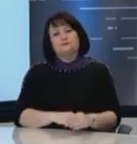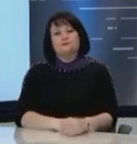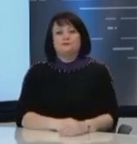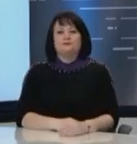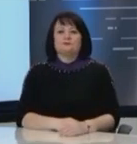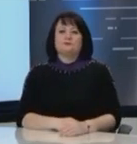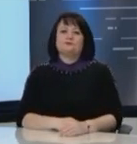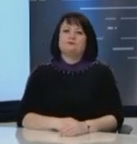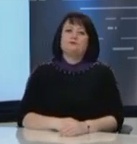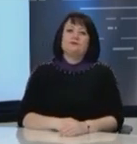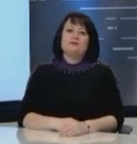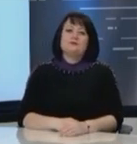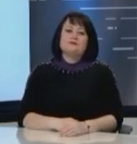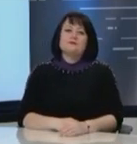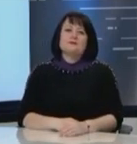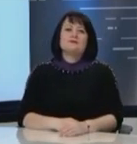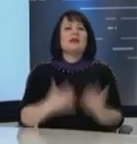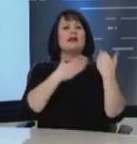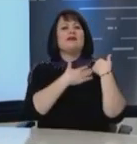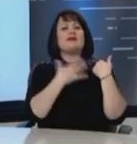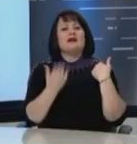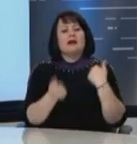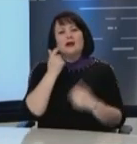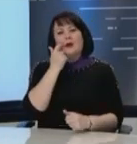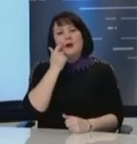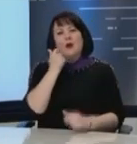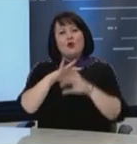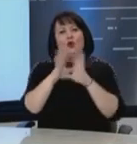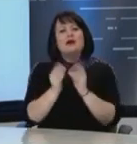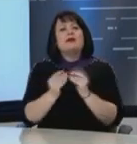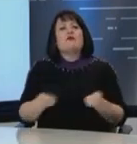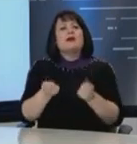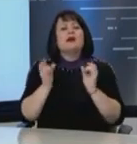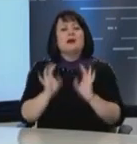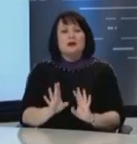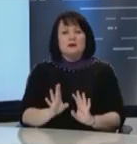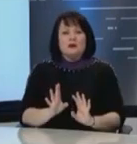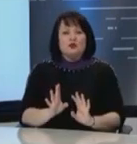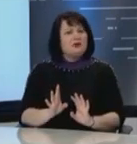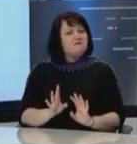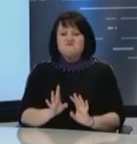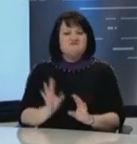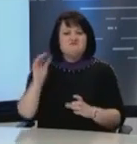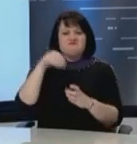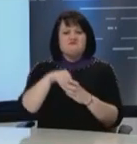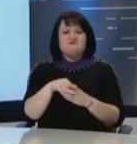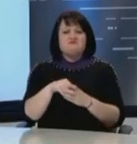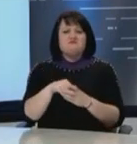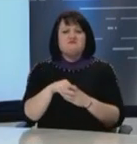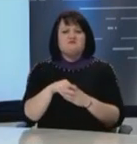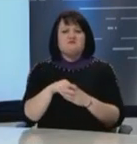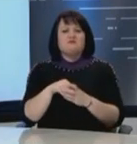Κι όμως οι υπεύθυνοι για όλη αυτή την ολιγορία υπουργοί δεν συμπεριλαμβάνονται στην πρόταση